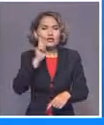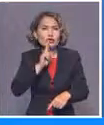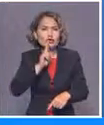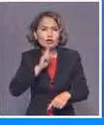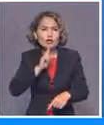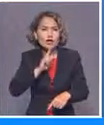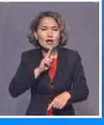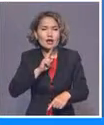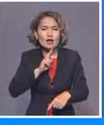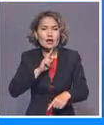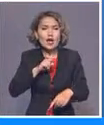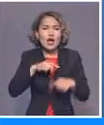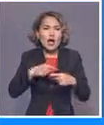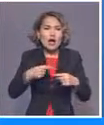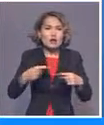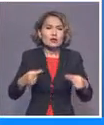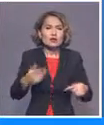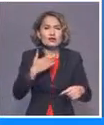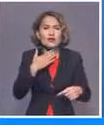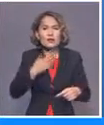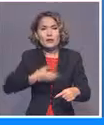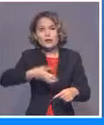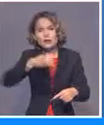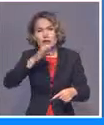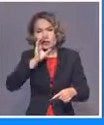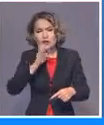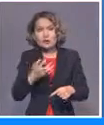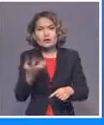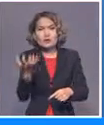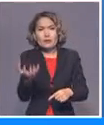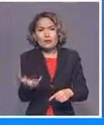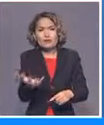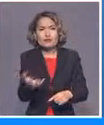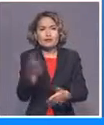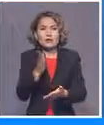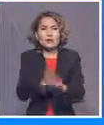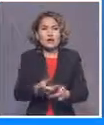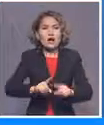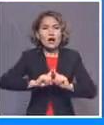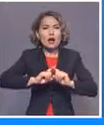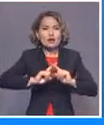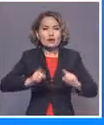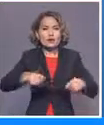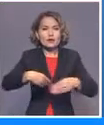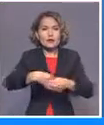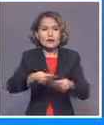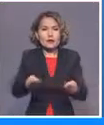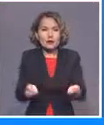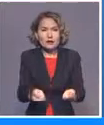тарихы терең, мың жылдыққа кететін және әлемде теңдесі жоқ сондай бір құнды жәдігерлер. Сондықтан да